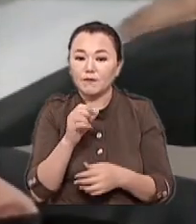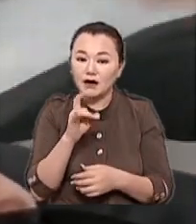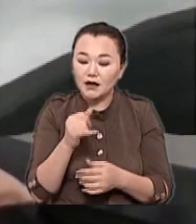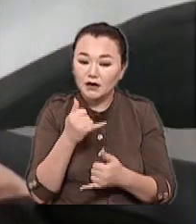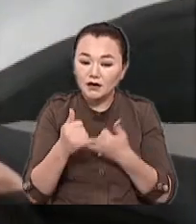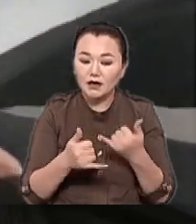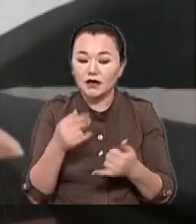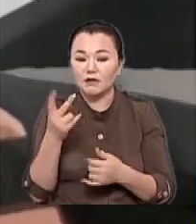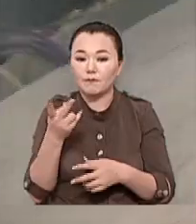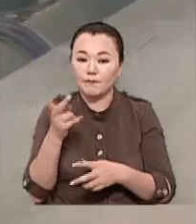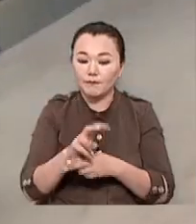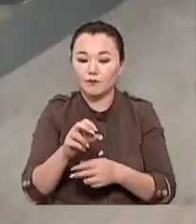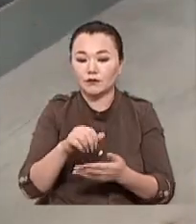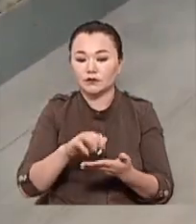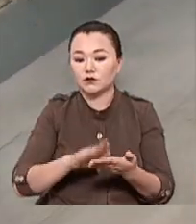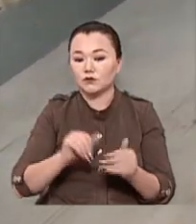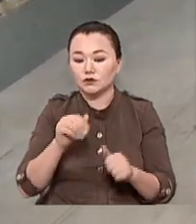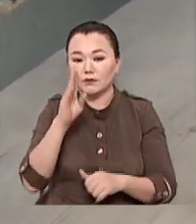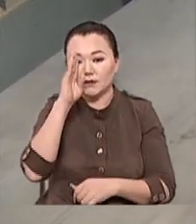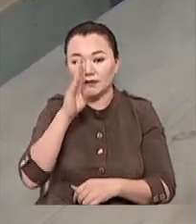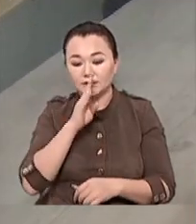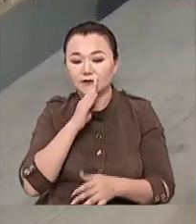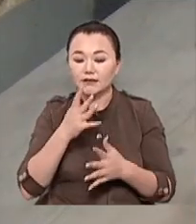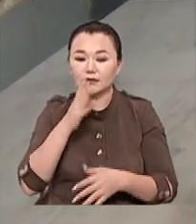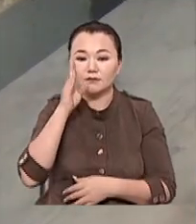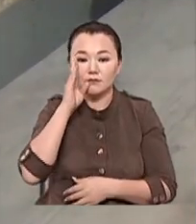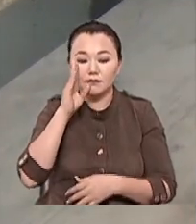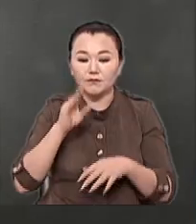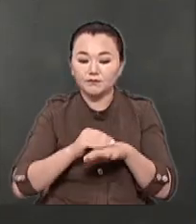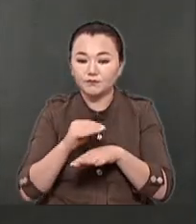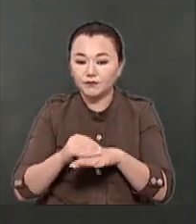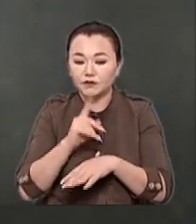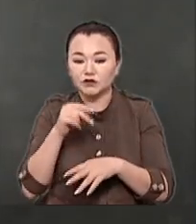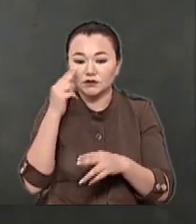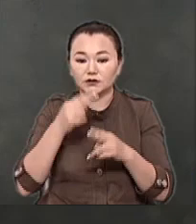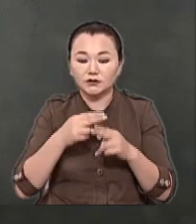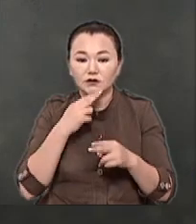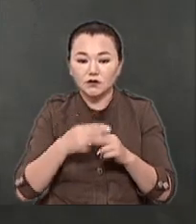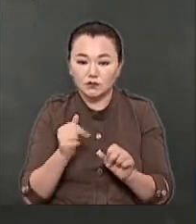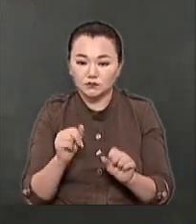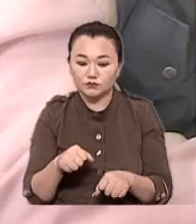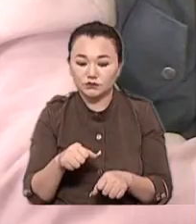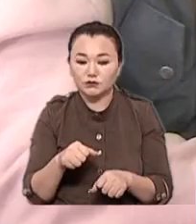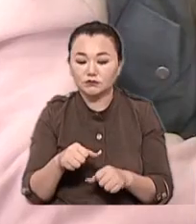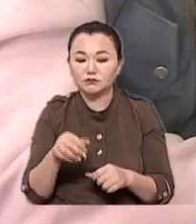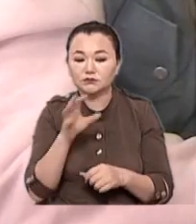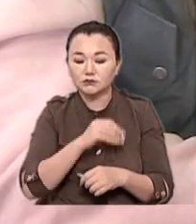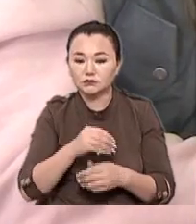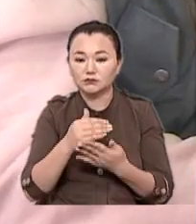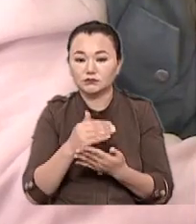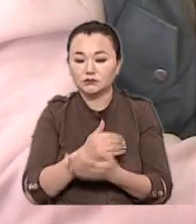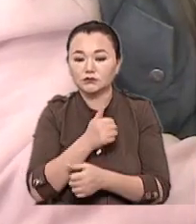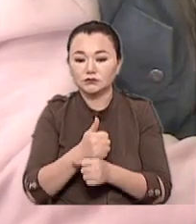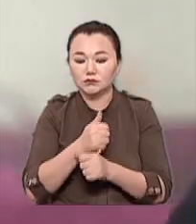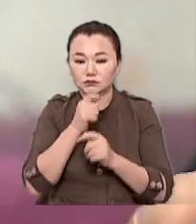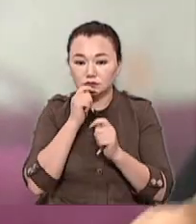кастингке келіп тіркелуіне болады. Яғни, ол қыз бен жігіт не ерлі-зайыпты тіпті ағасымен қарындасы болуы да мүмкін. Ал бағдарламаның бас